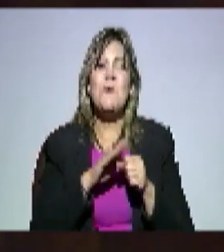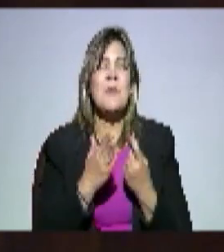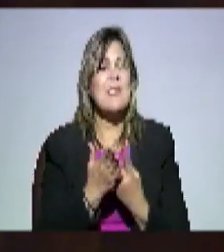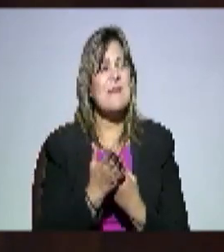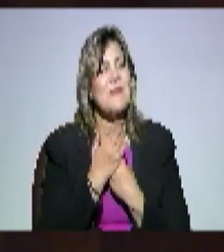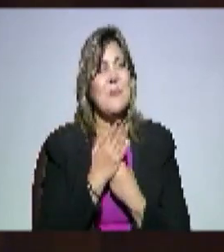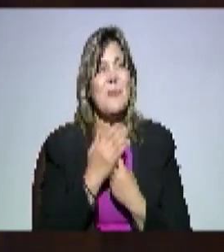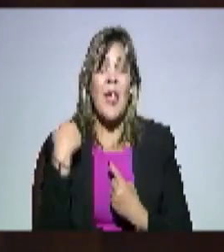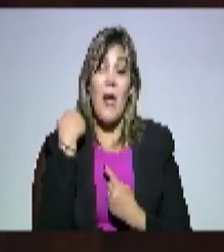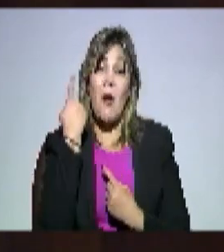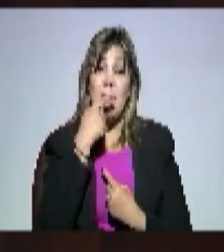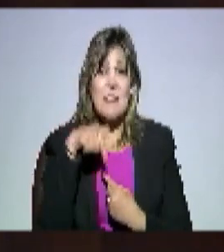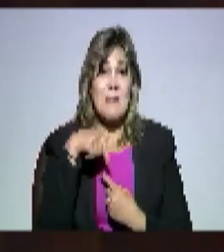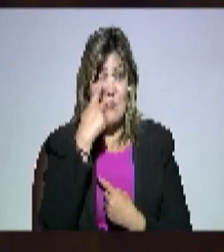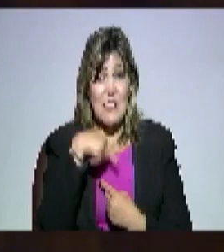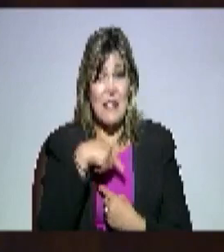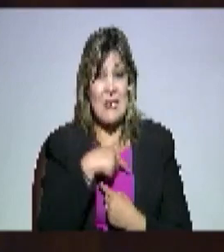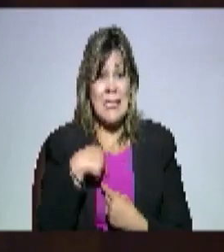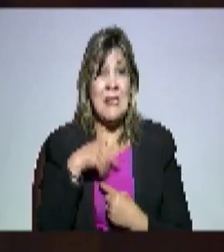قديسين في